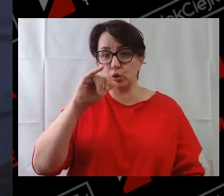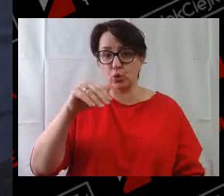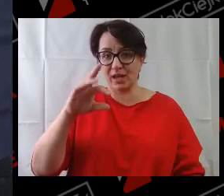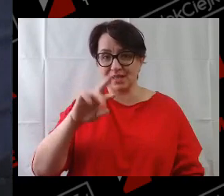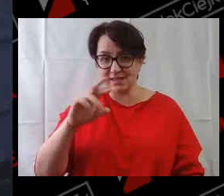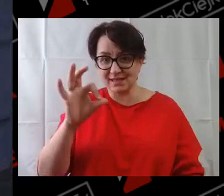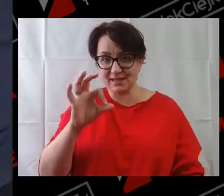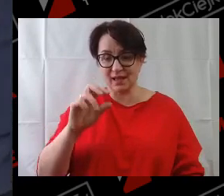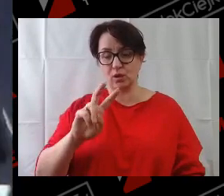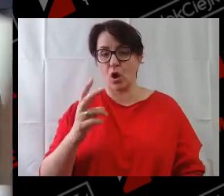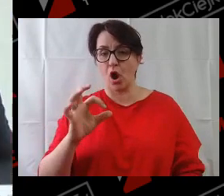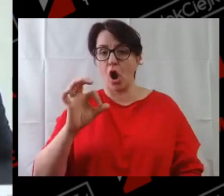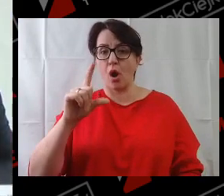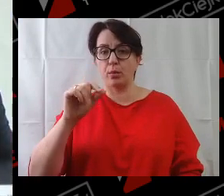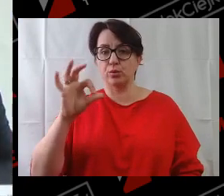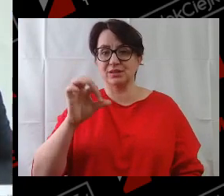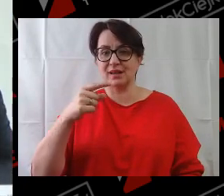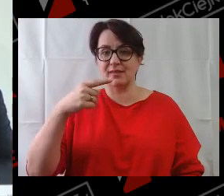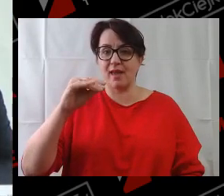naprawdę